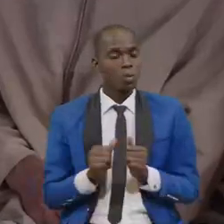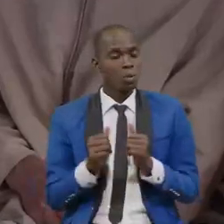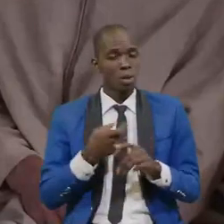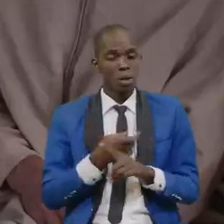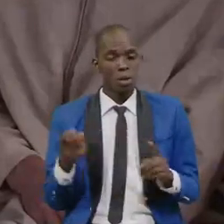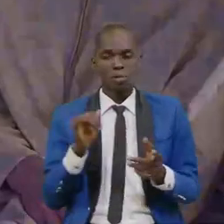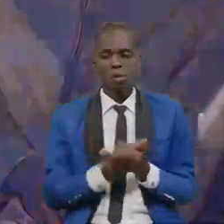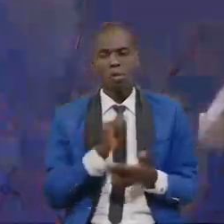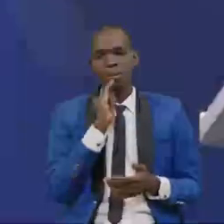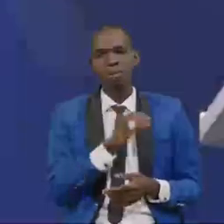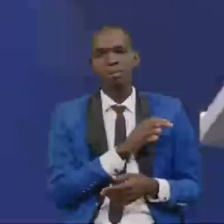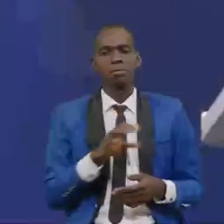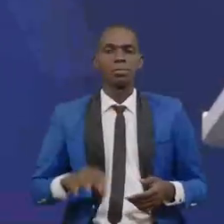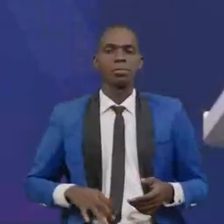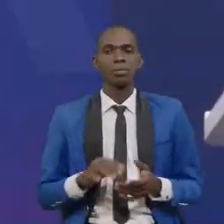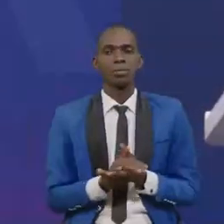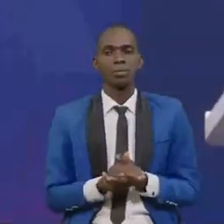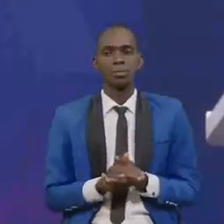Innocent, c'est Christ, vous savez.